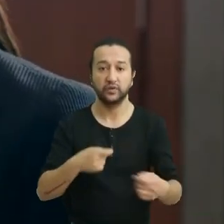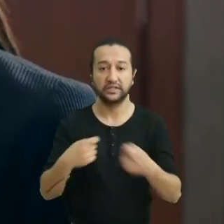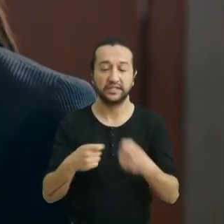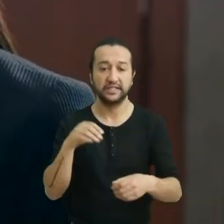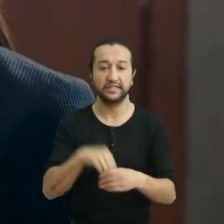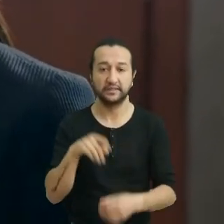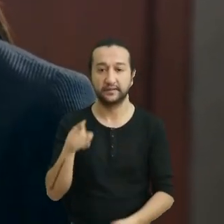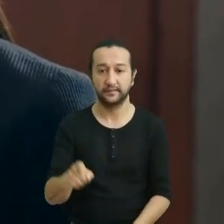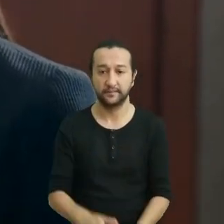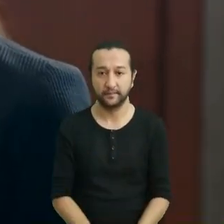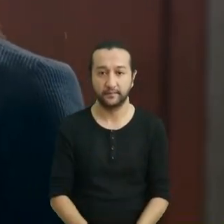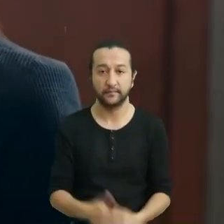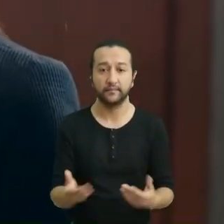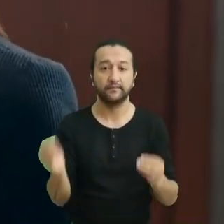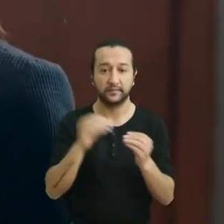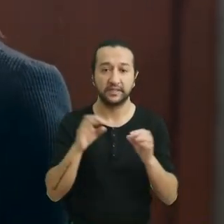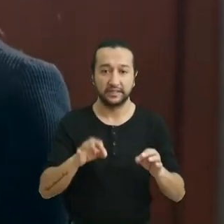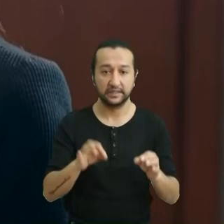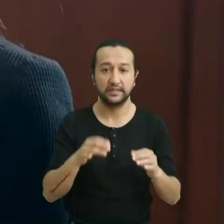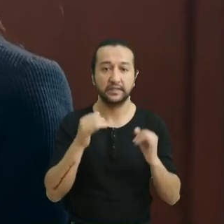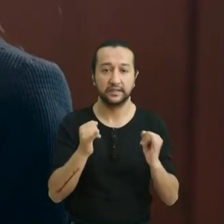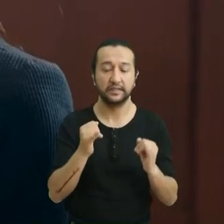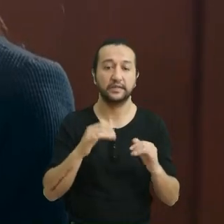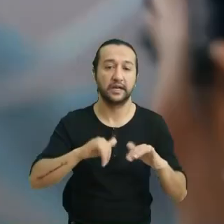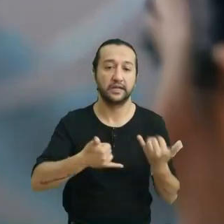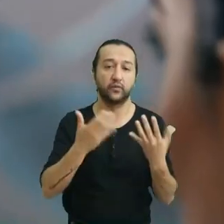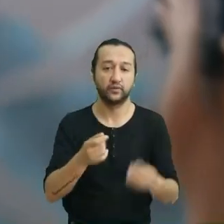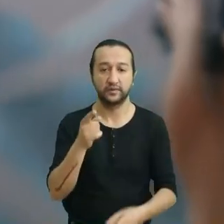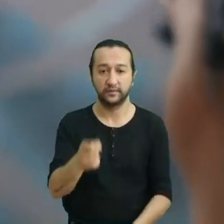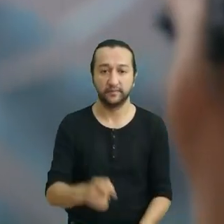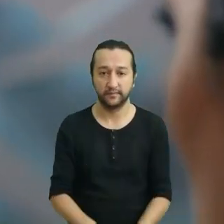şirkette. Üstelik şimdi daha da patavatsız olacak.